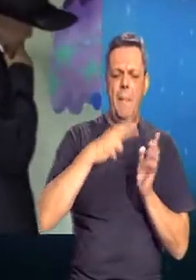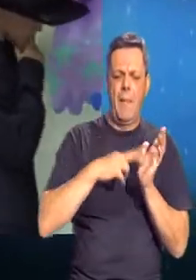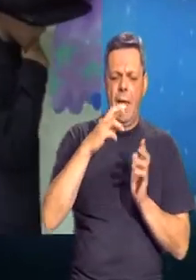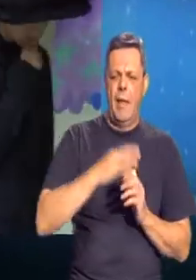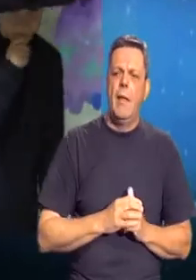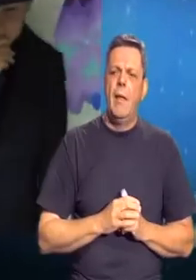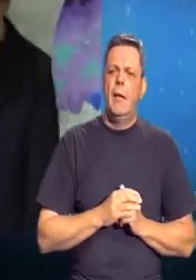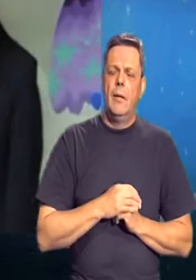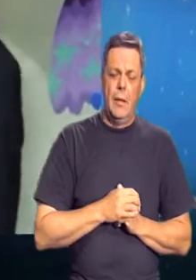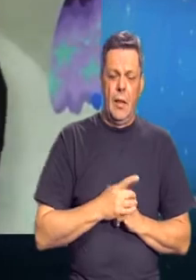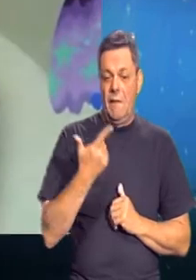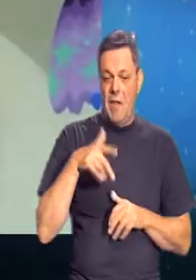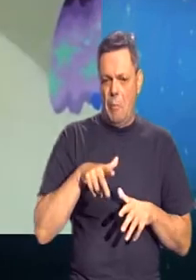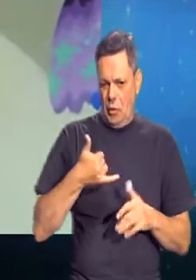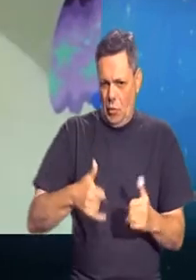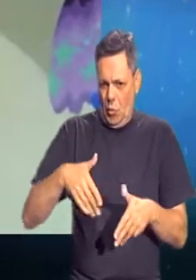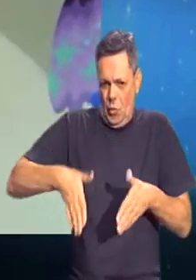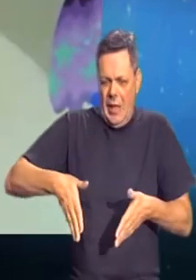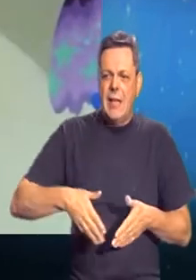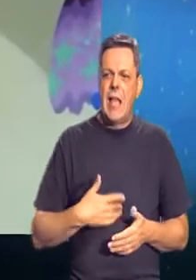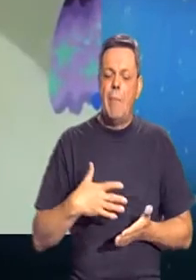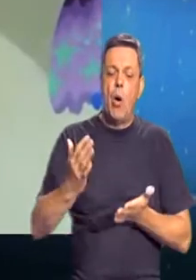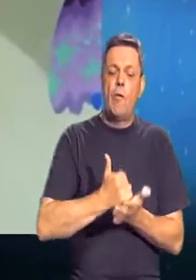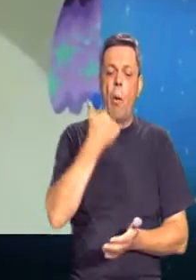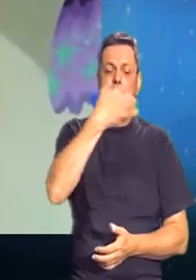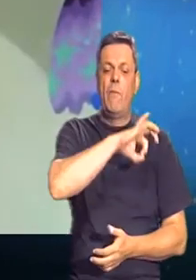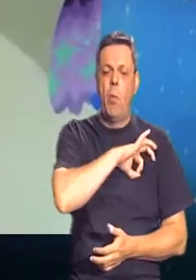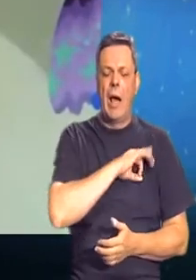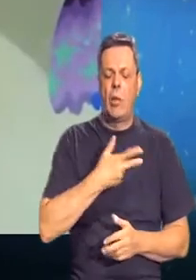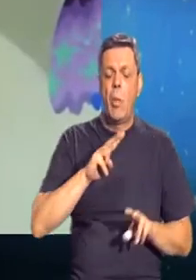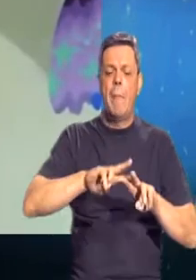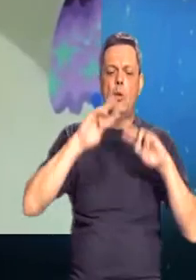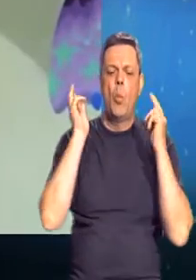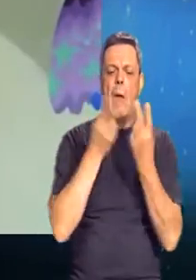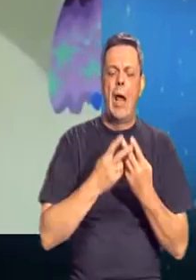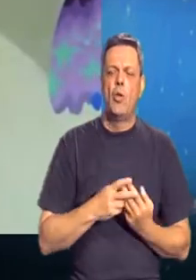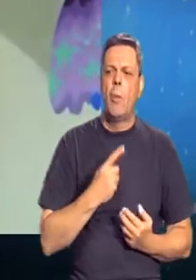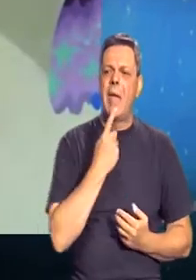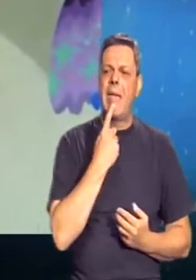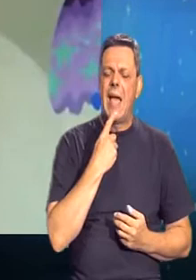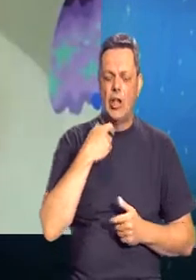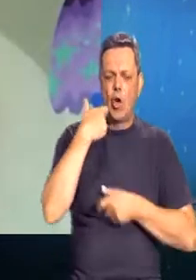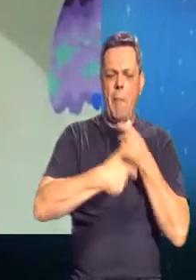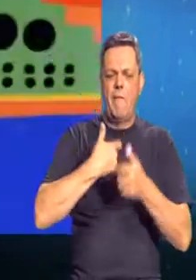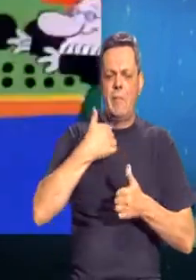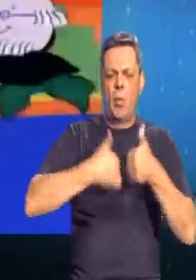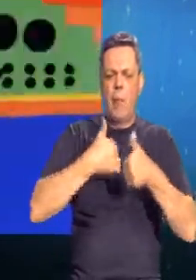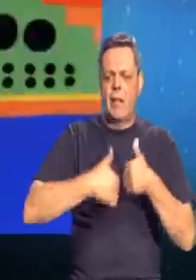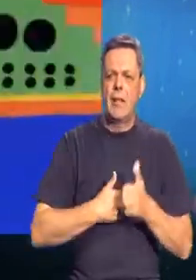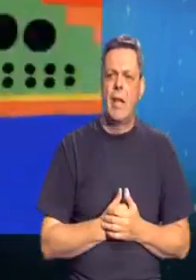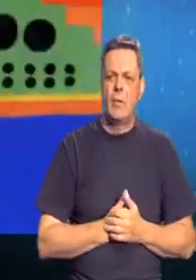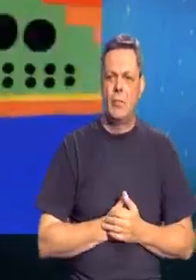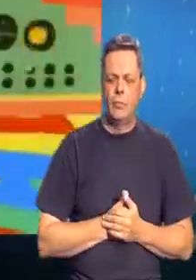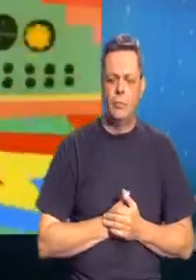polaznika, dvije polaznice su tu s nama danas, osvojio prvu nagradu na međunarodnom jezično-filmskom